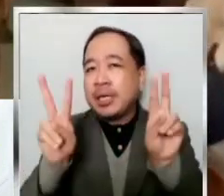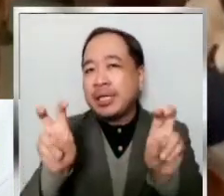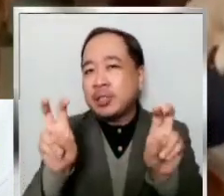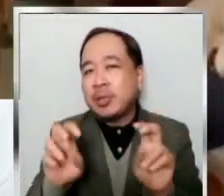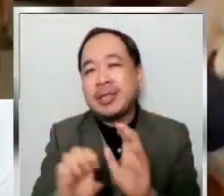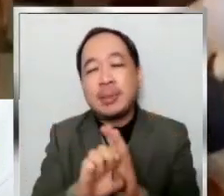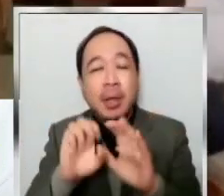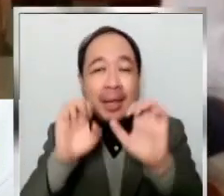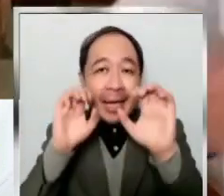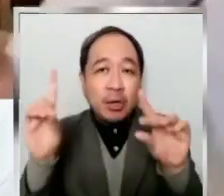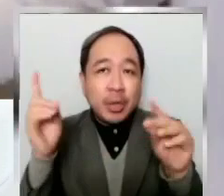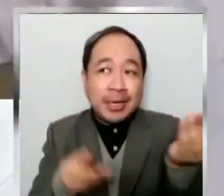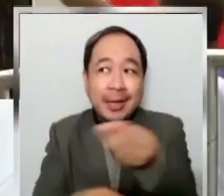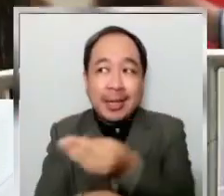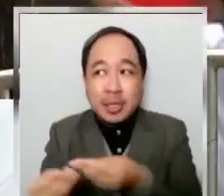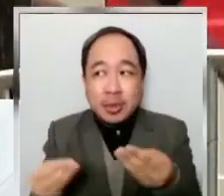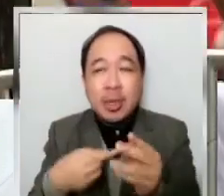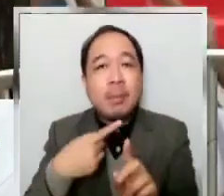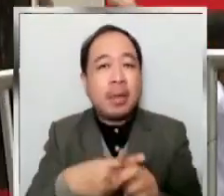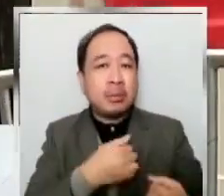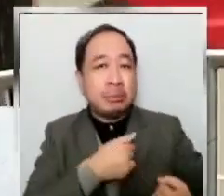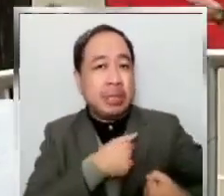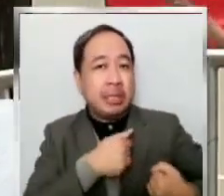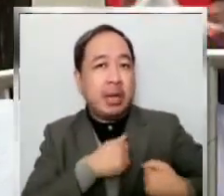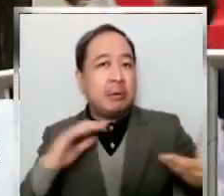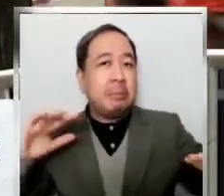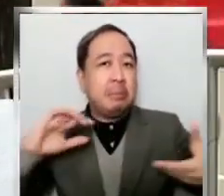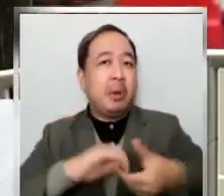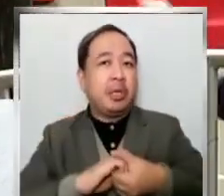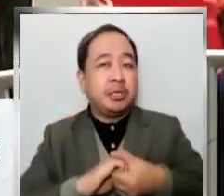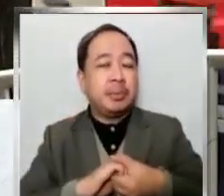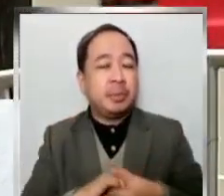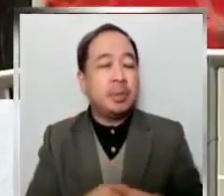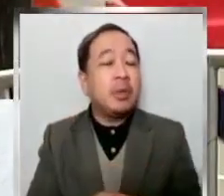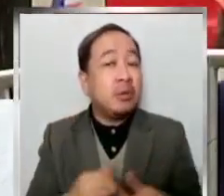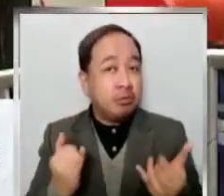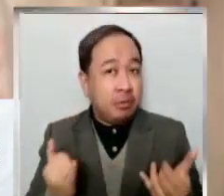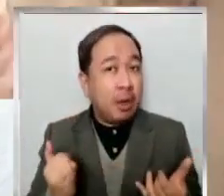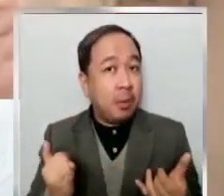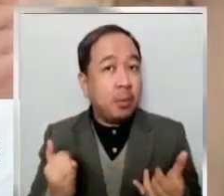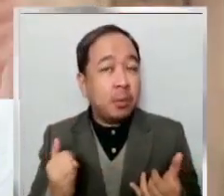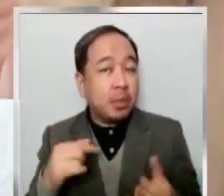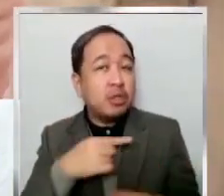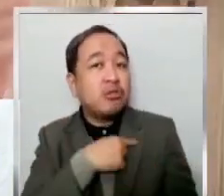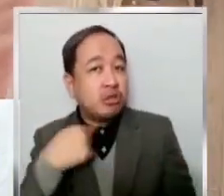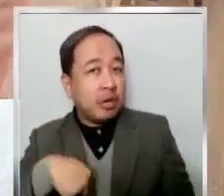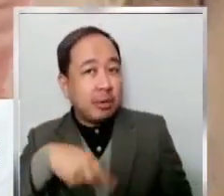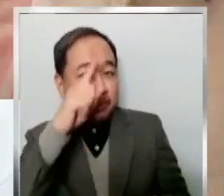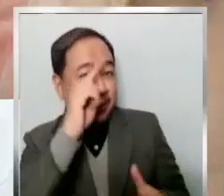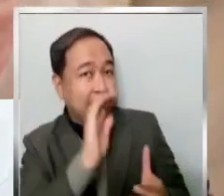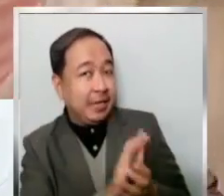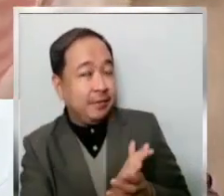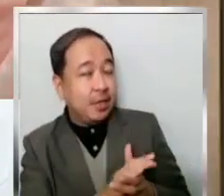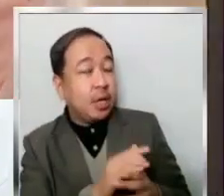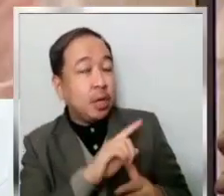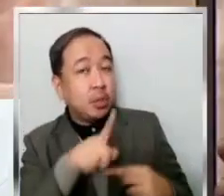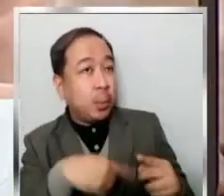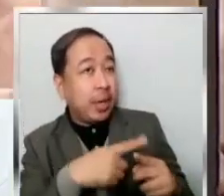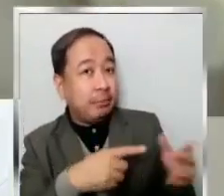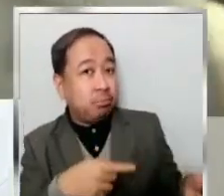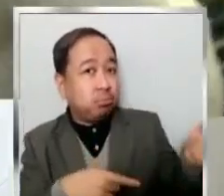at military partnership. Dahil dito, naniniwala raw ang China na sa pagkakaluklok kay President